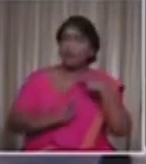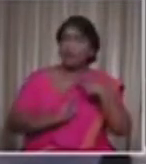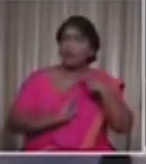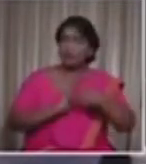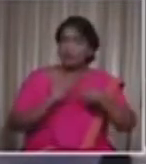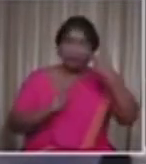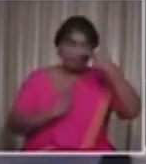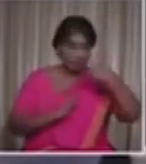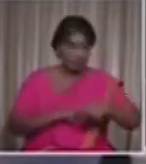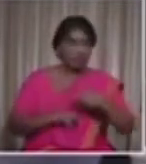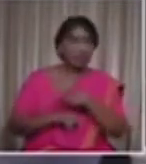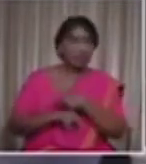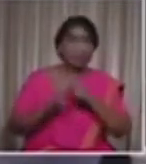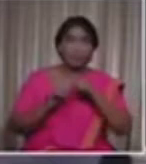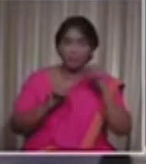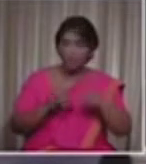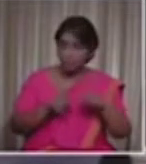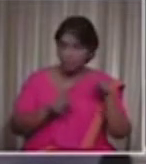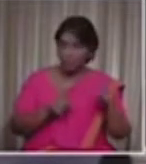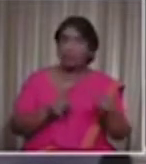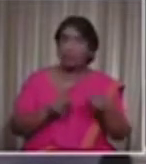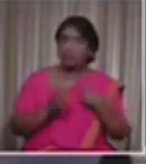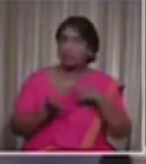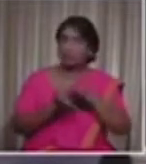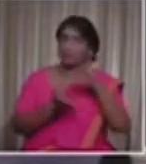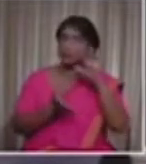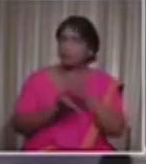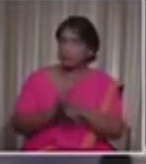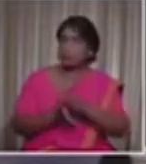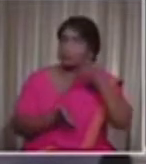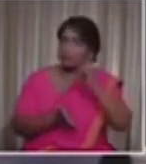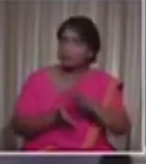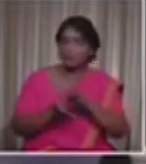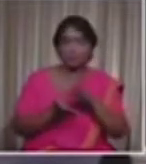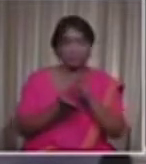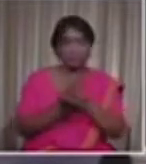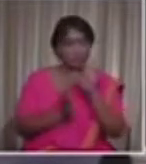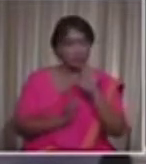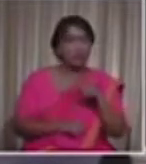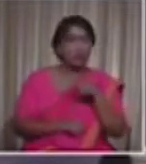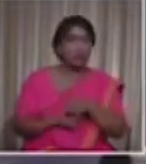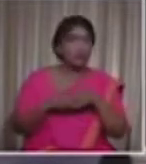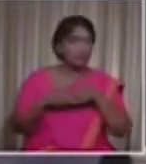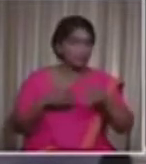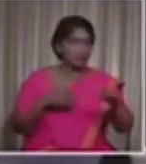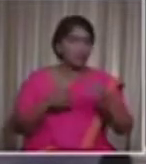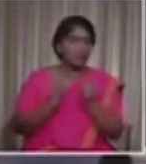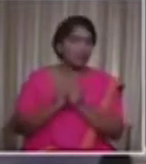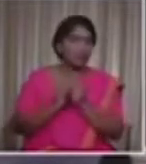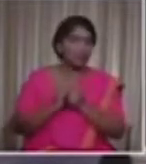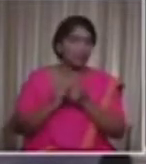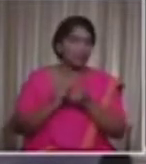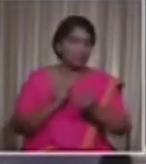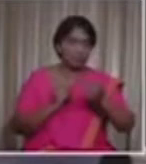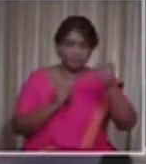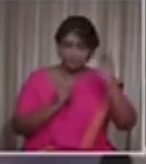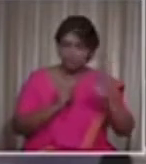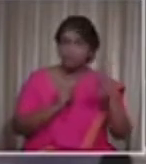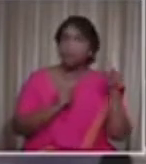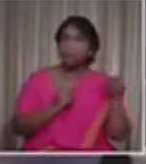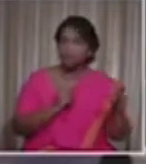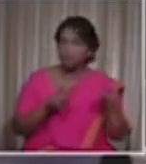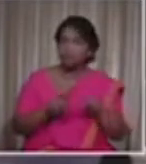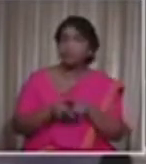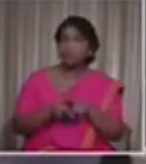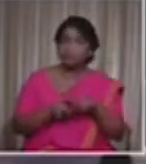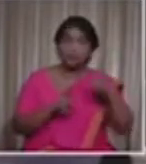තෙල් නීතිගත සංස්ථාව සමග ඇති කරගෙන තිබෙන එකඟතාවයේ අනුව මේ වන විටත් කටයුතු කරමින් පවතිනවා. ඒ අනුව